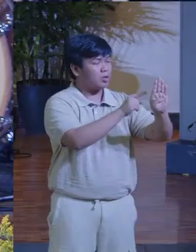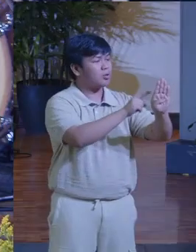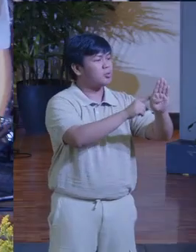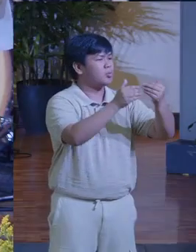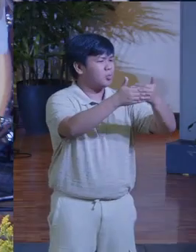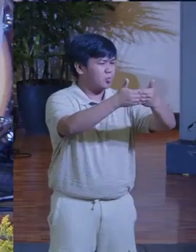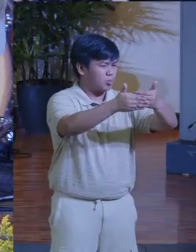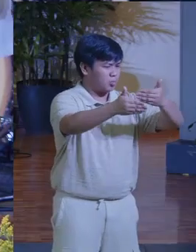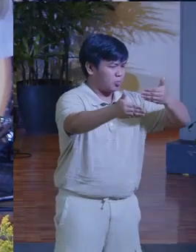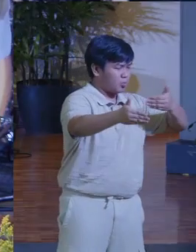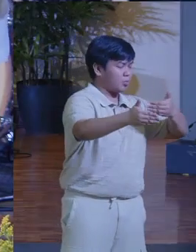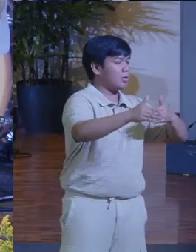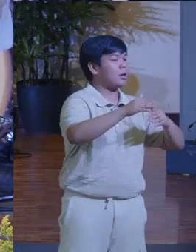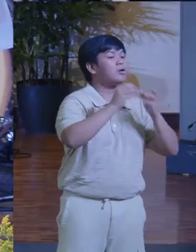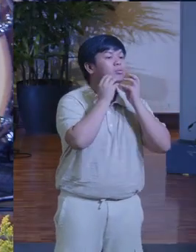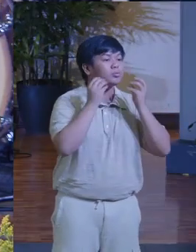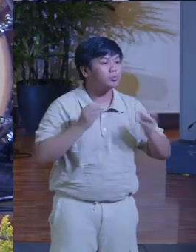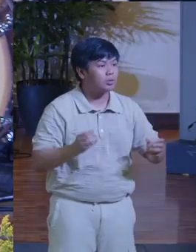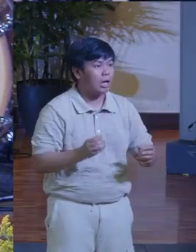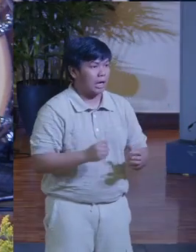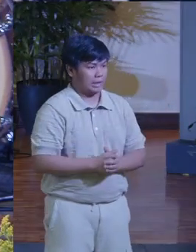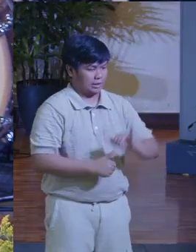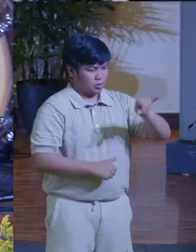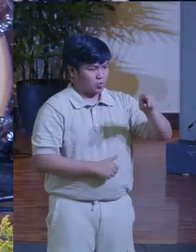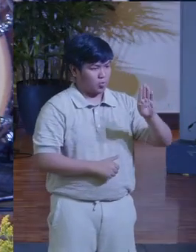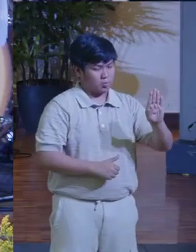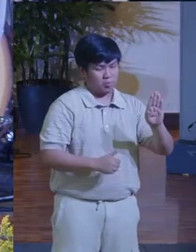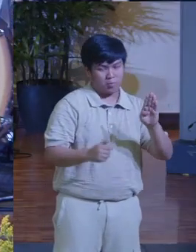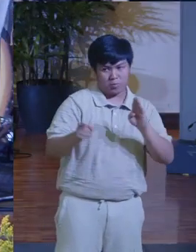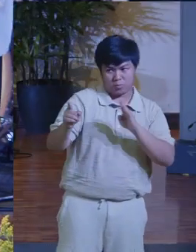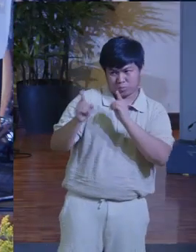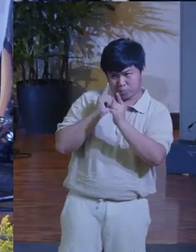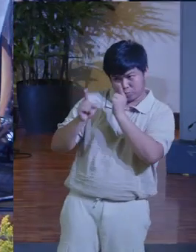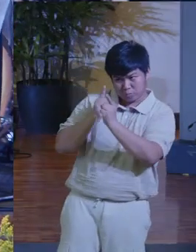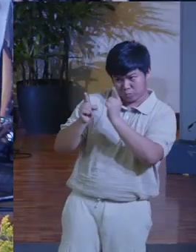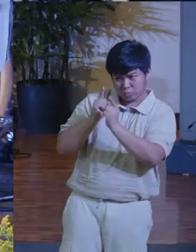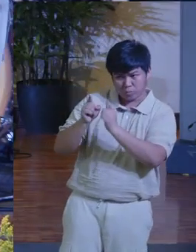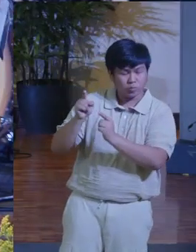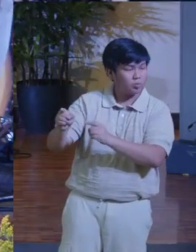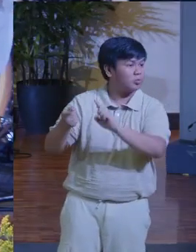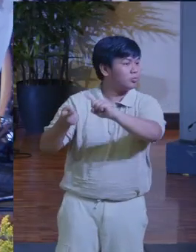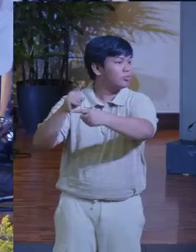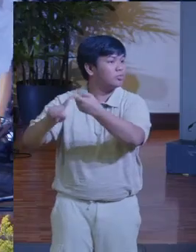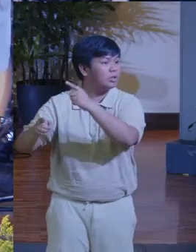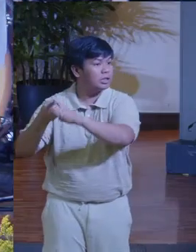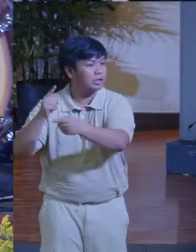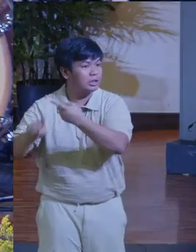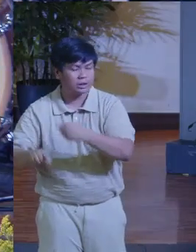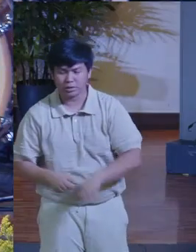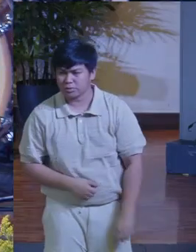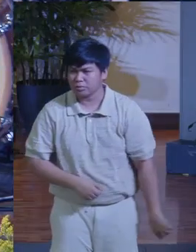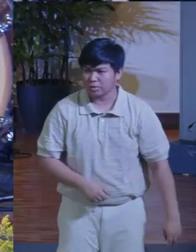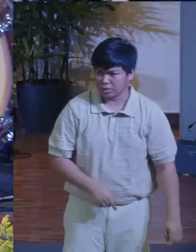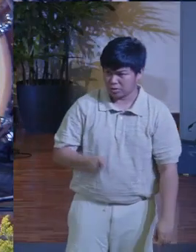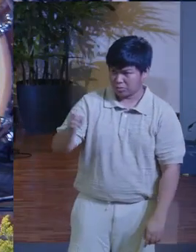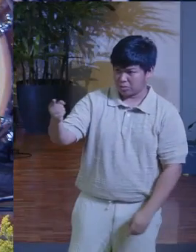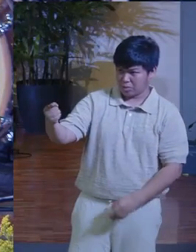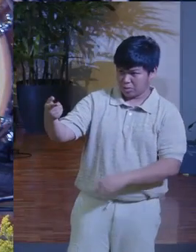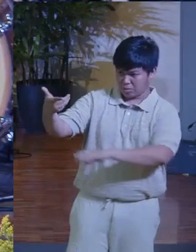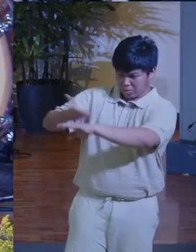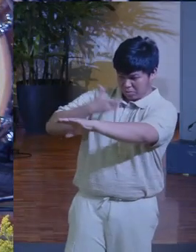kaibigan na si Bildad, the Shuhite. Sinasagot niya ang kanyang mga